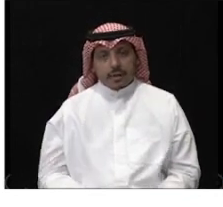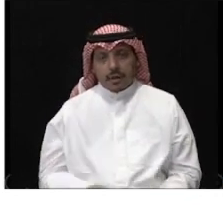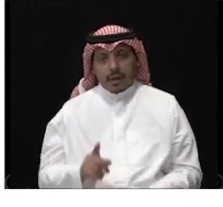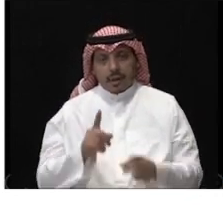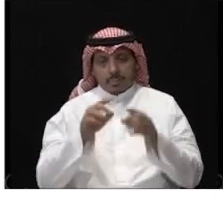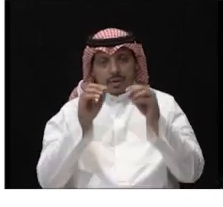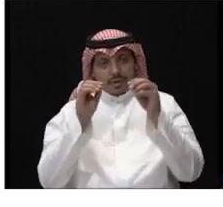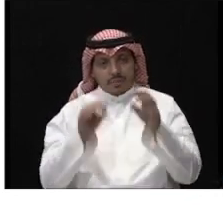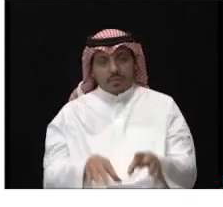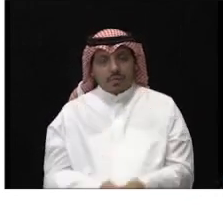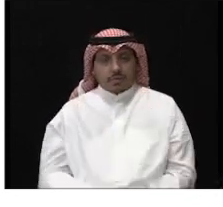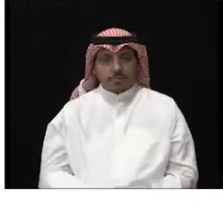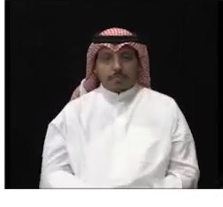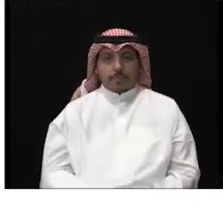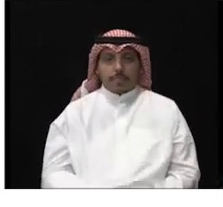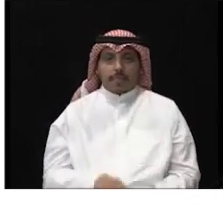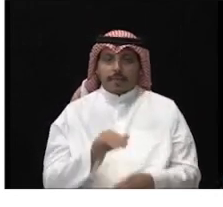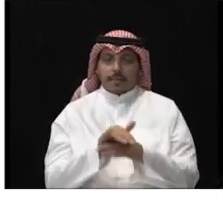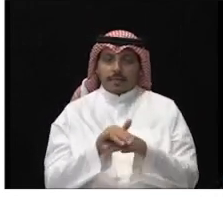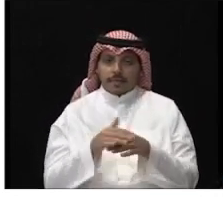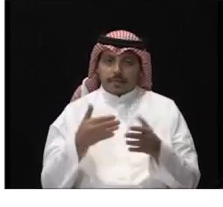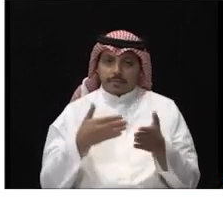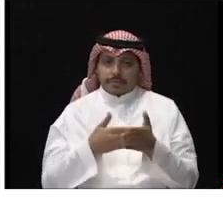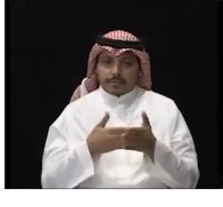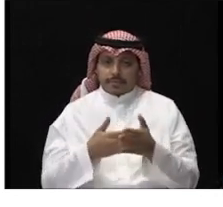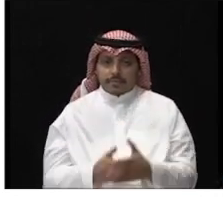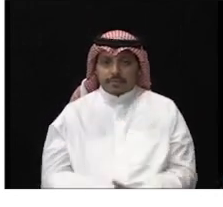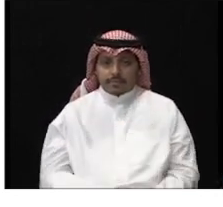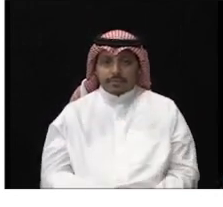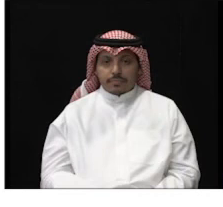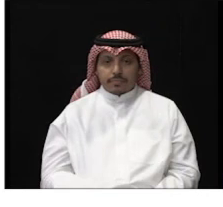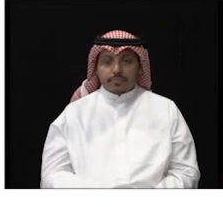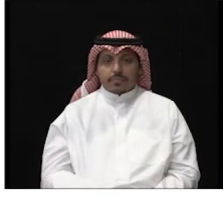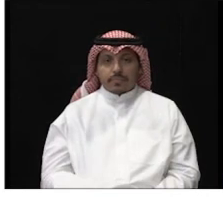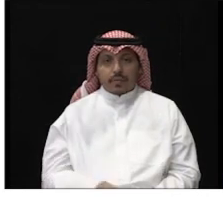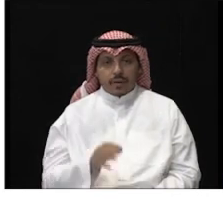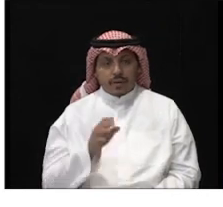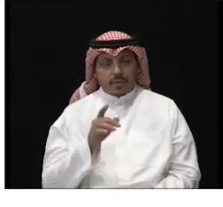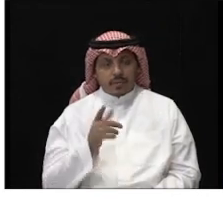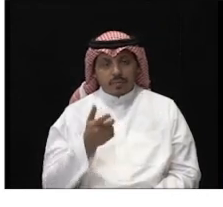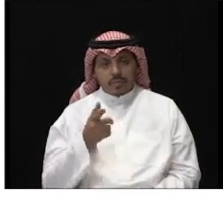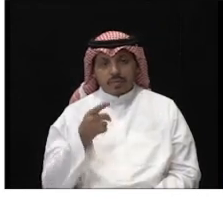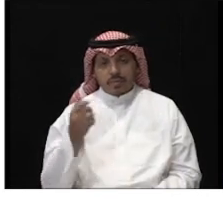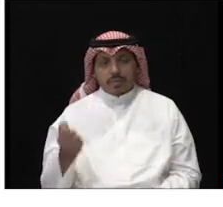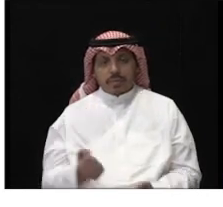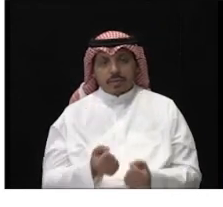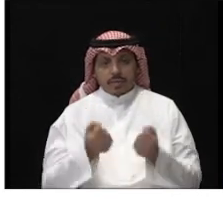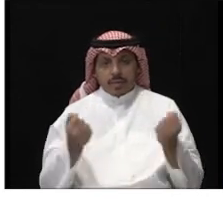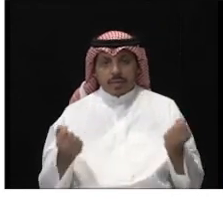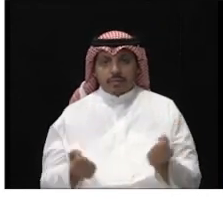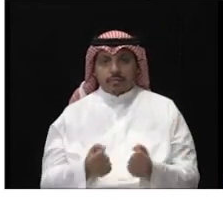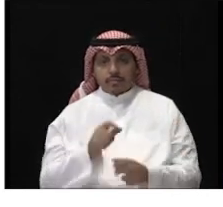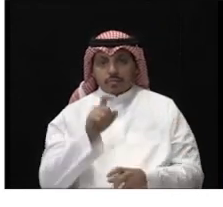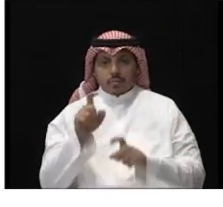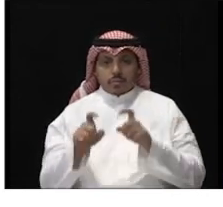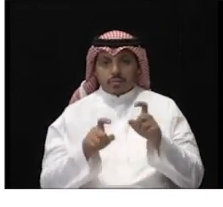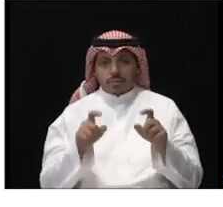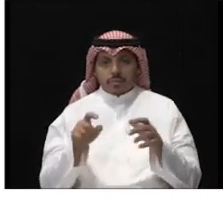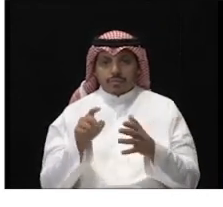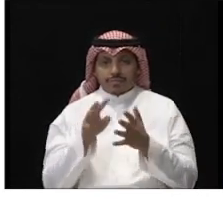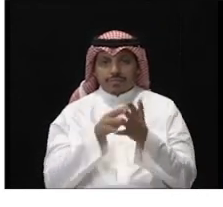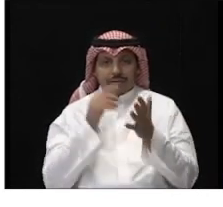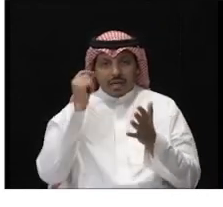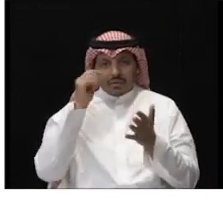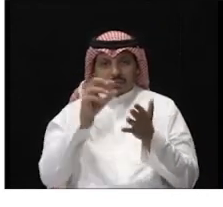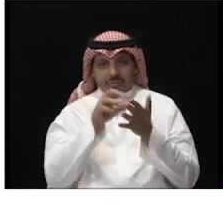فيكم. وفي نهاية الدرس كما هي العادة سنضع لكم رابط التدريبات